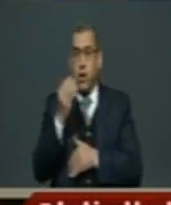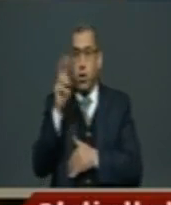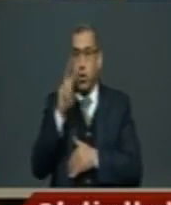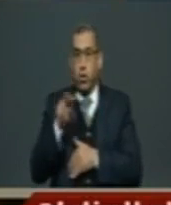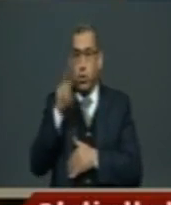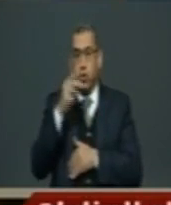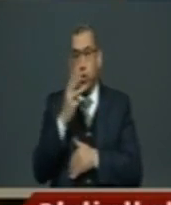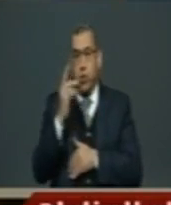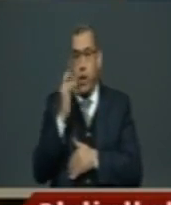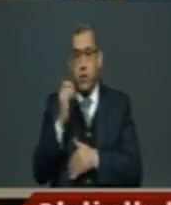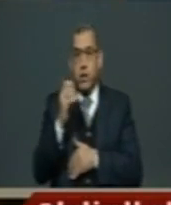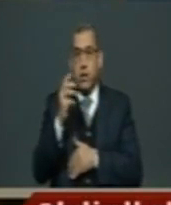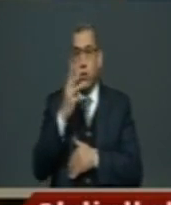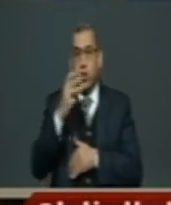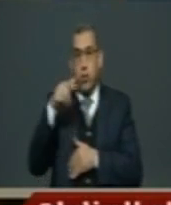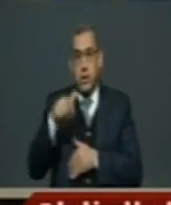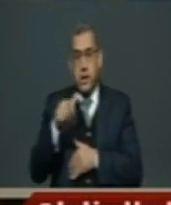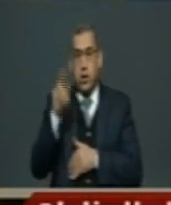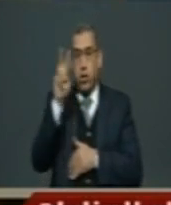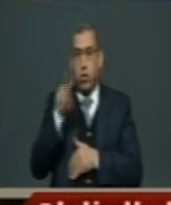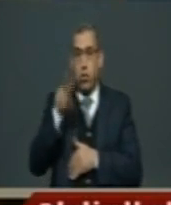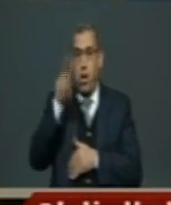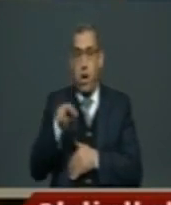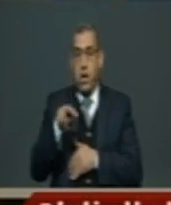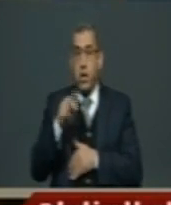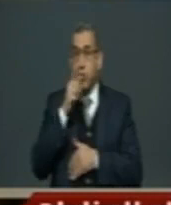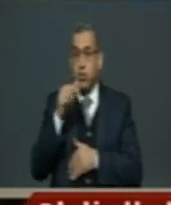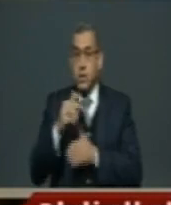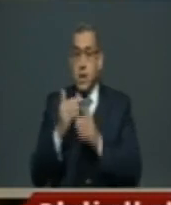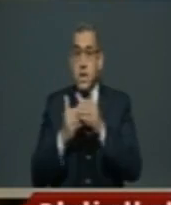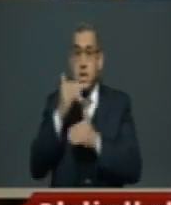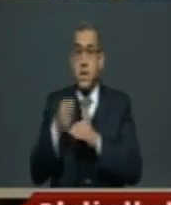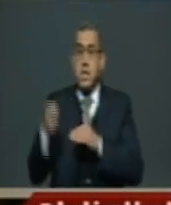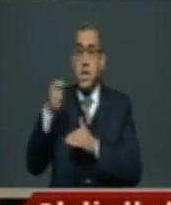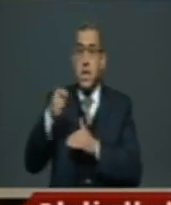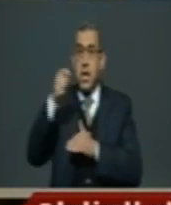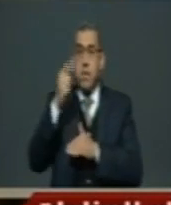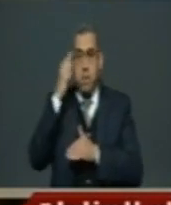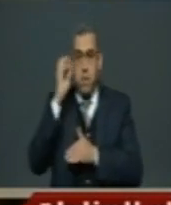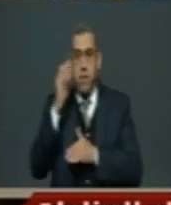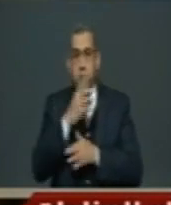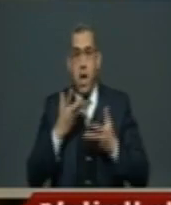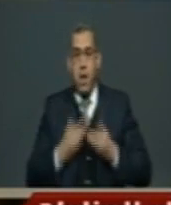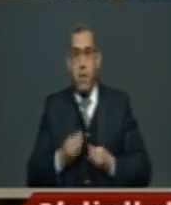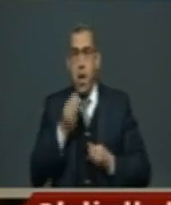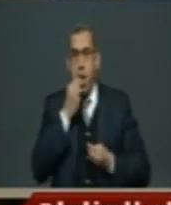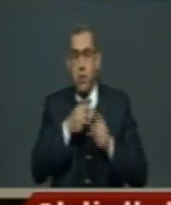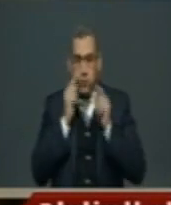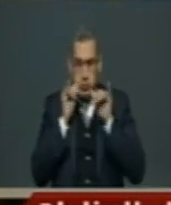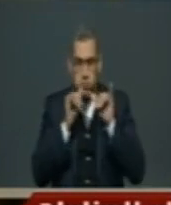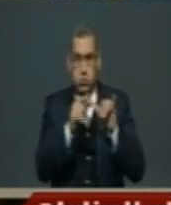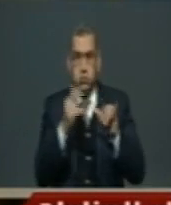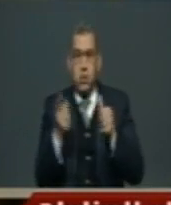و350 و360. كل هذه الزيادات جعلت من مفهوم الأمن الغذائي أولوية